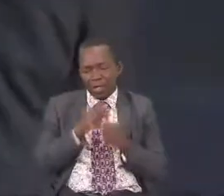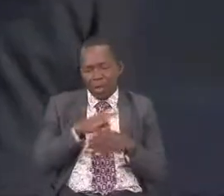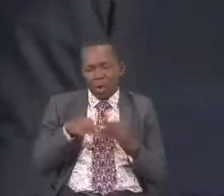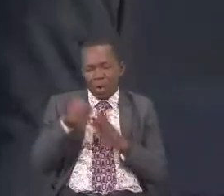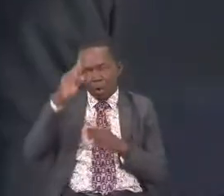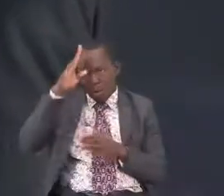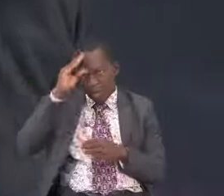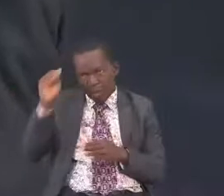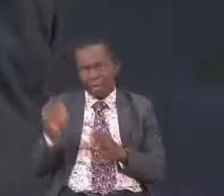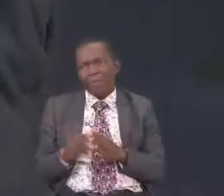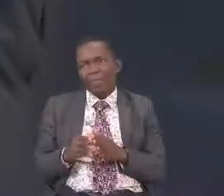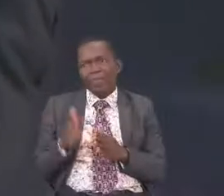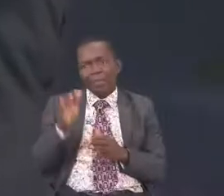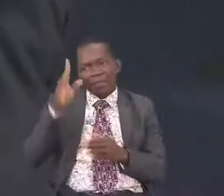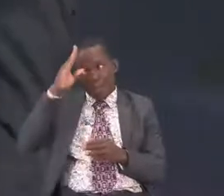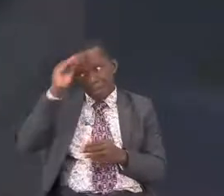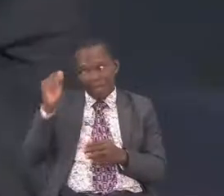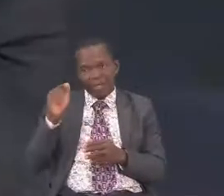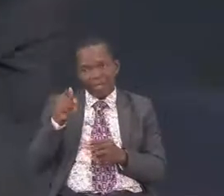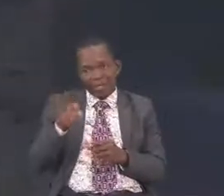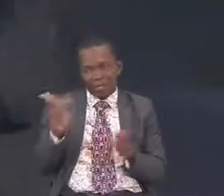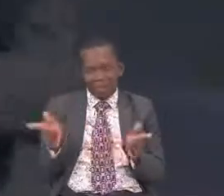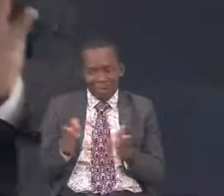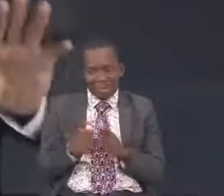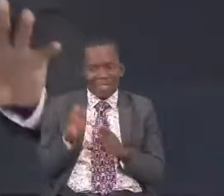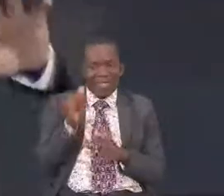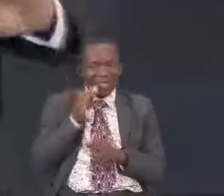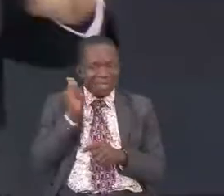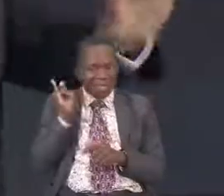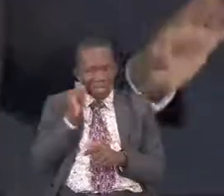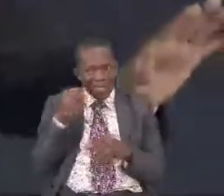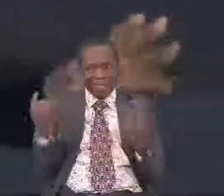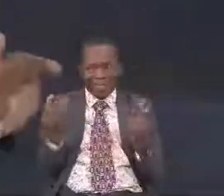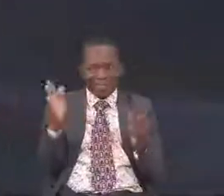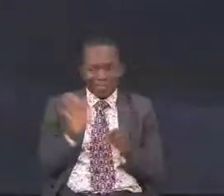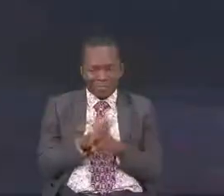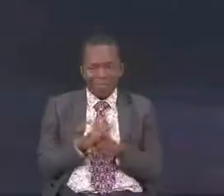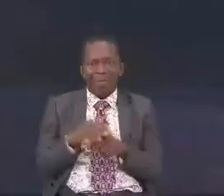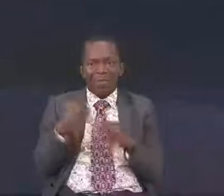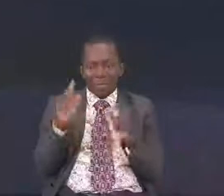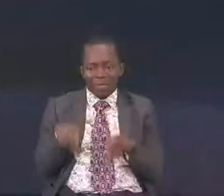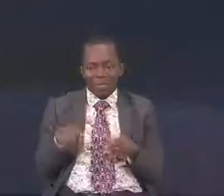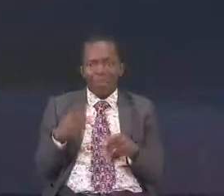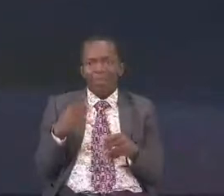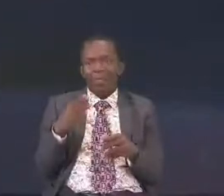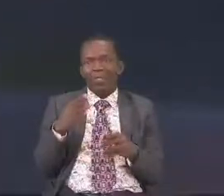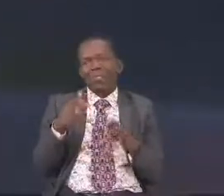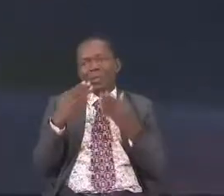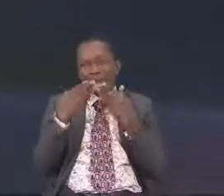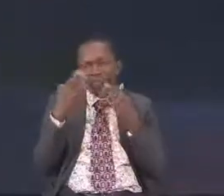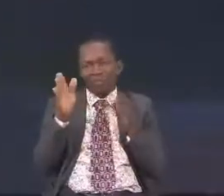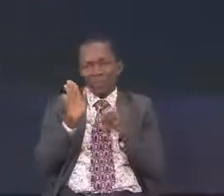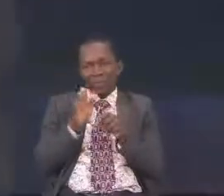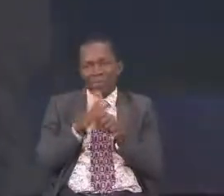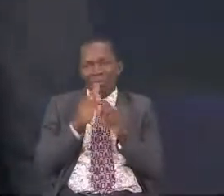que tu as rencontrés l'année dernière. Des gens simples, gentils, des gens reconnaissants. C'est